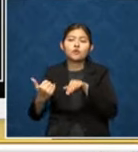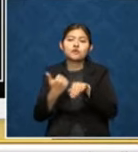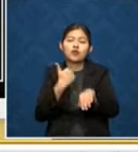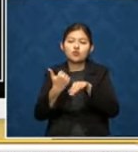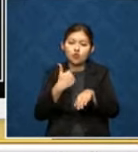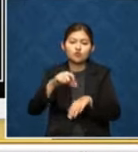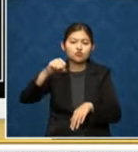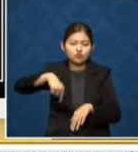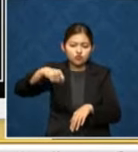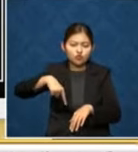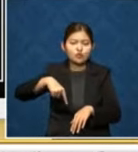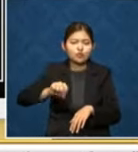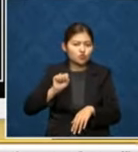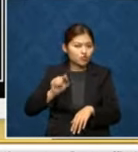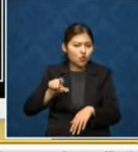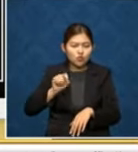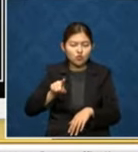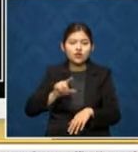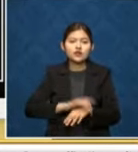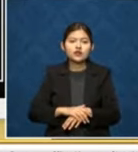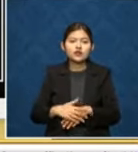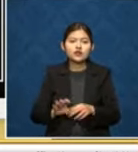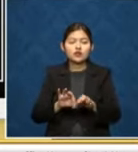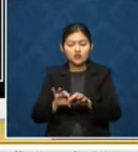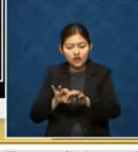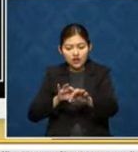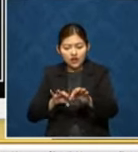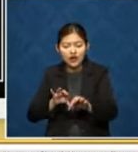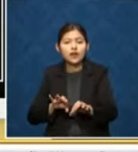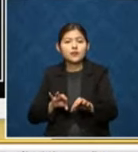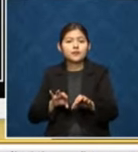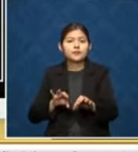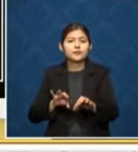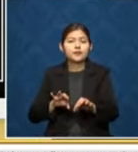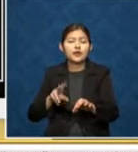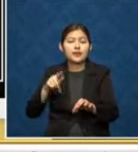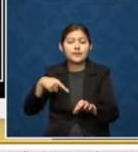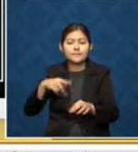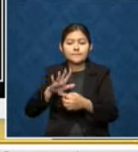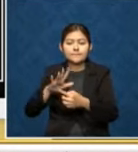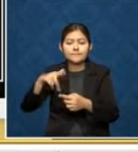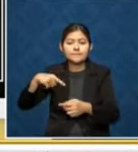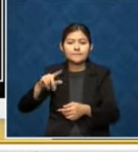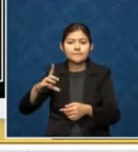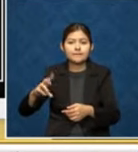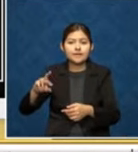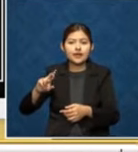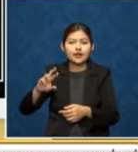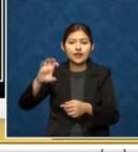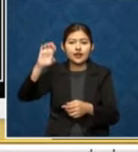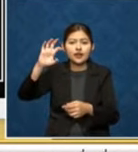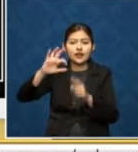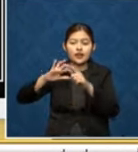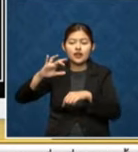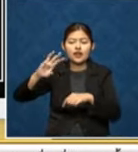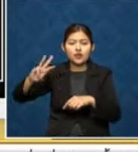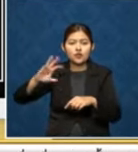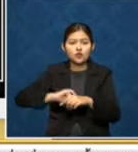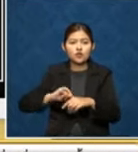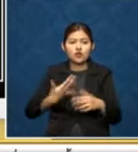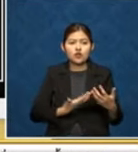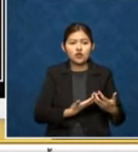สุดท้ายครับเส้นทางจากพระนิคมไป8ริ้วจากพระนิคมไปชลบุรีนั้นเกาะกลางนั้นหญ้าขึ้นสู